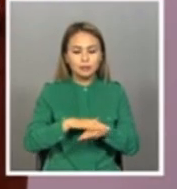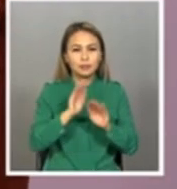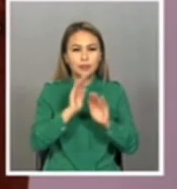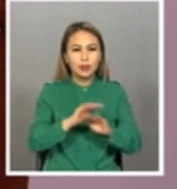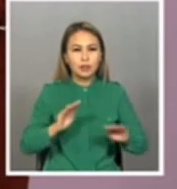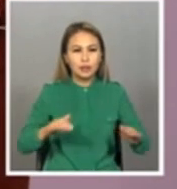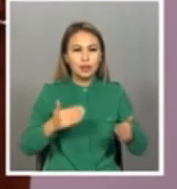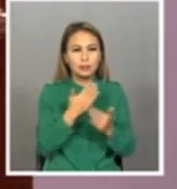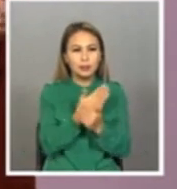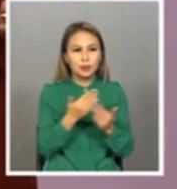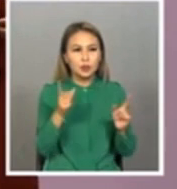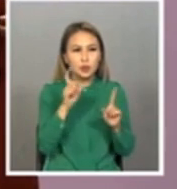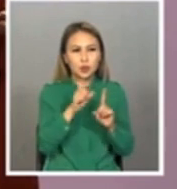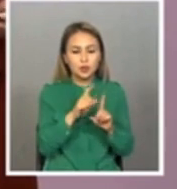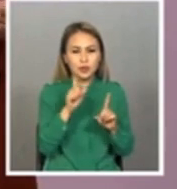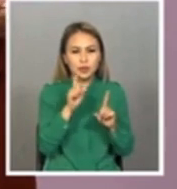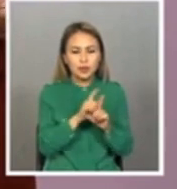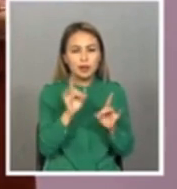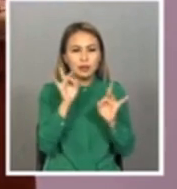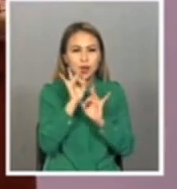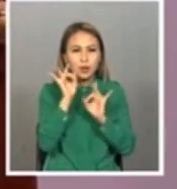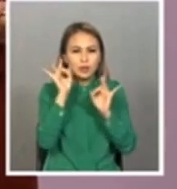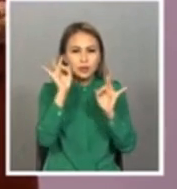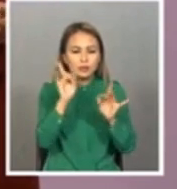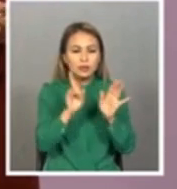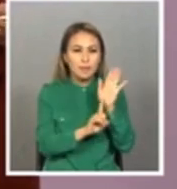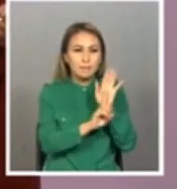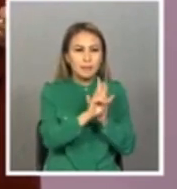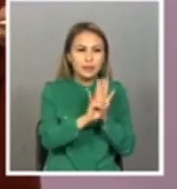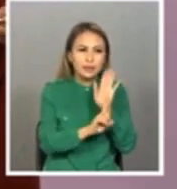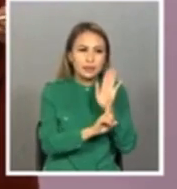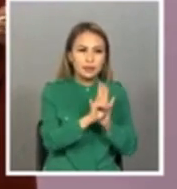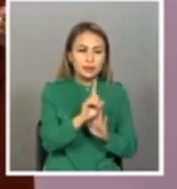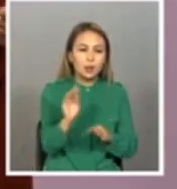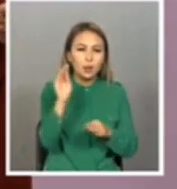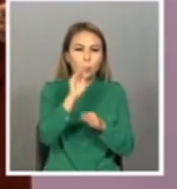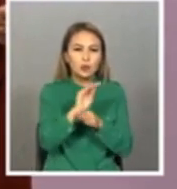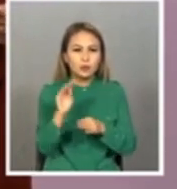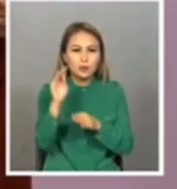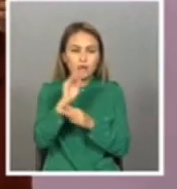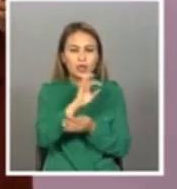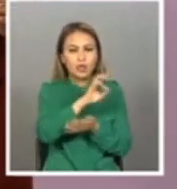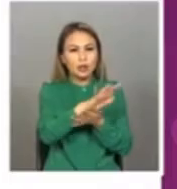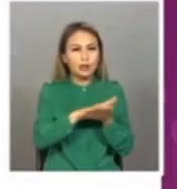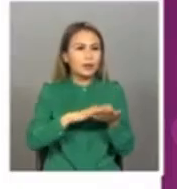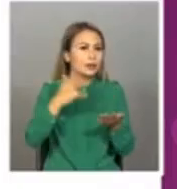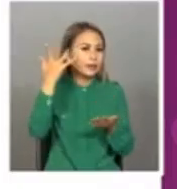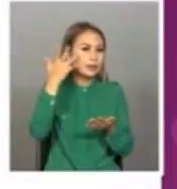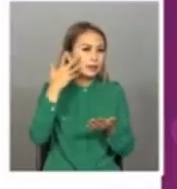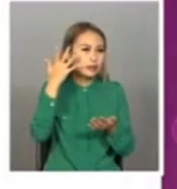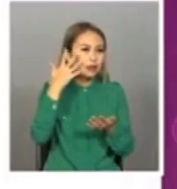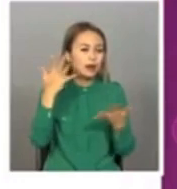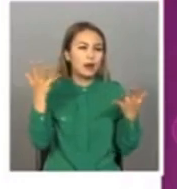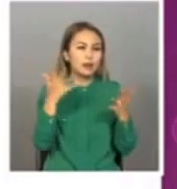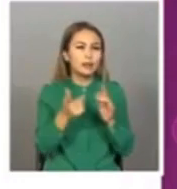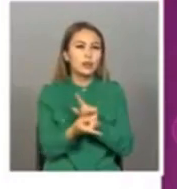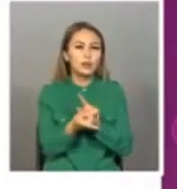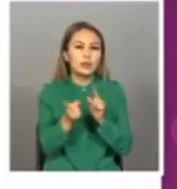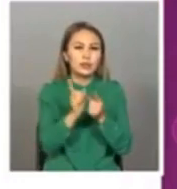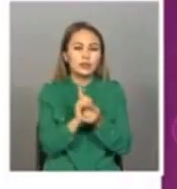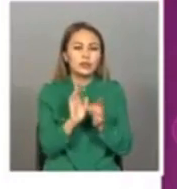бұл сөздерге дауысты дыбыстан басталатын қосымшаларды жалғаған кезде қандай өзгерістерге ұшырайды